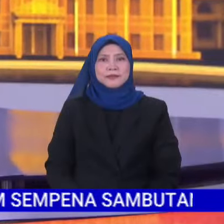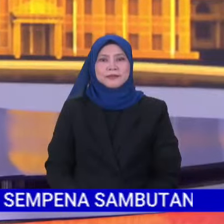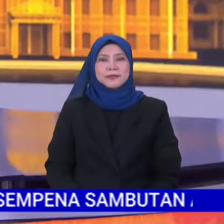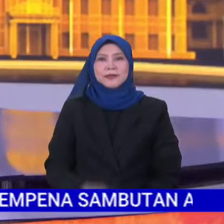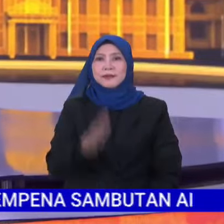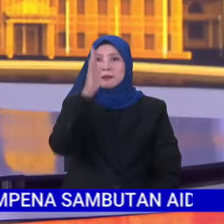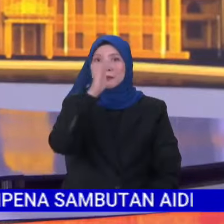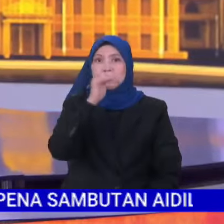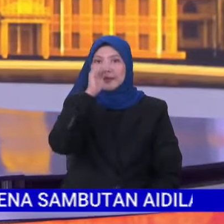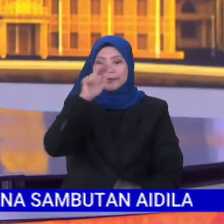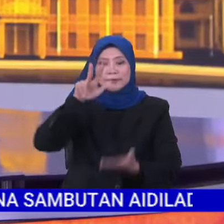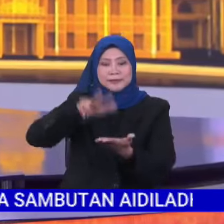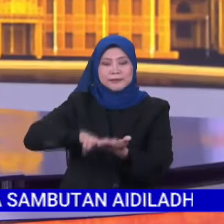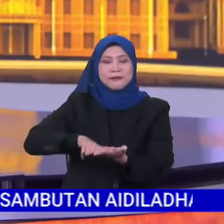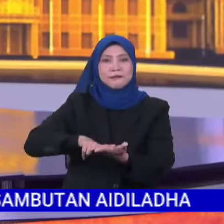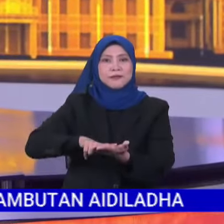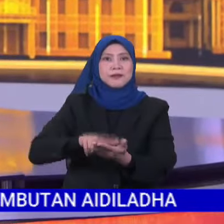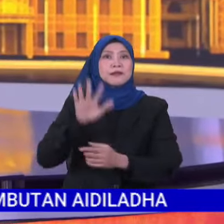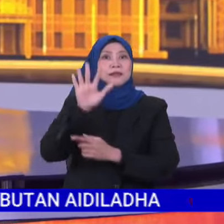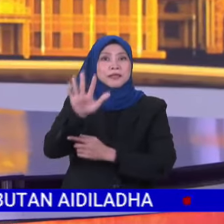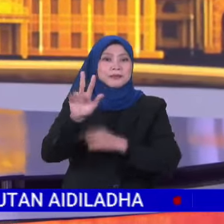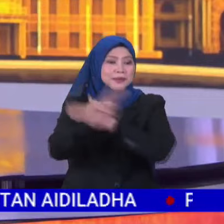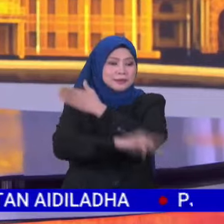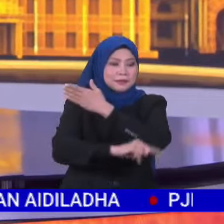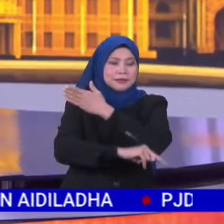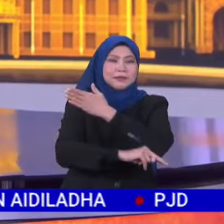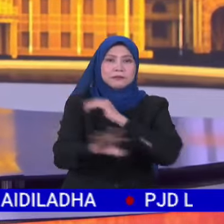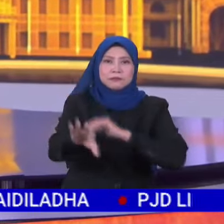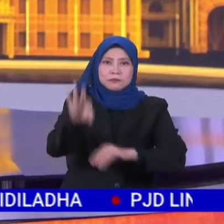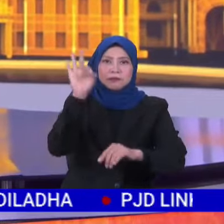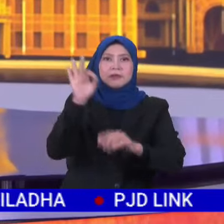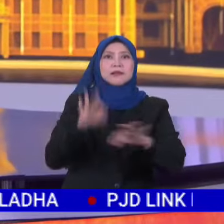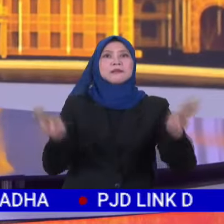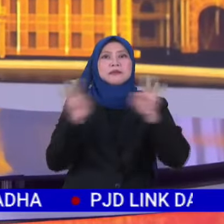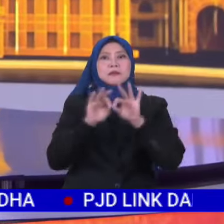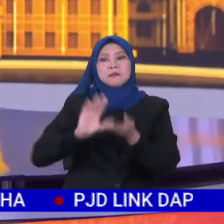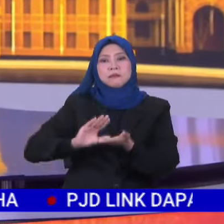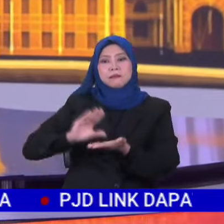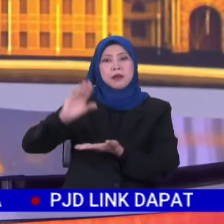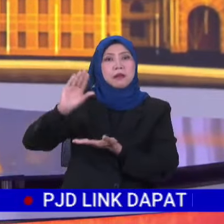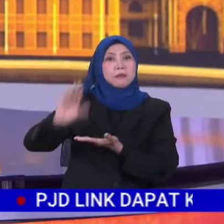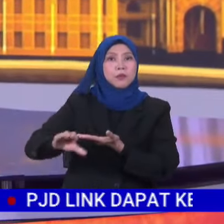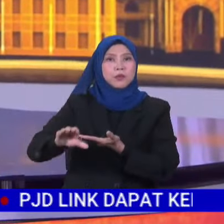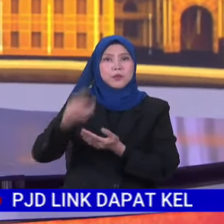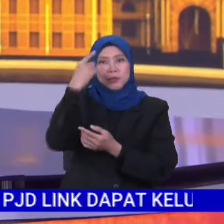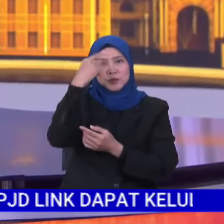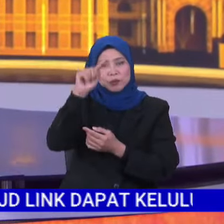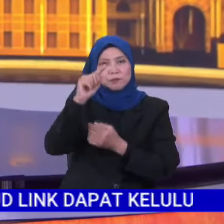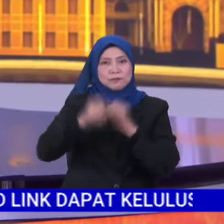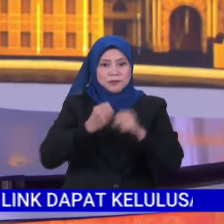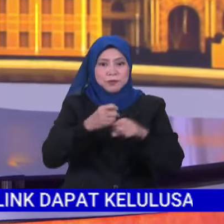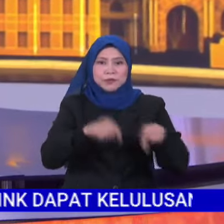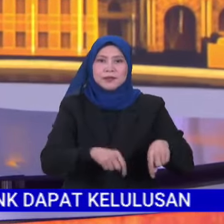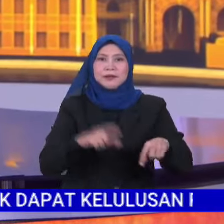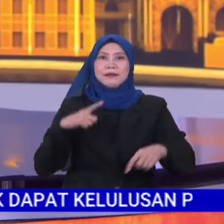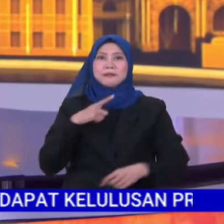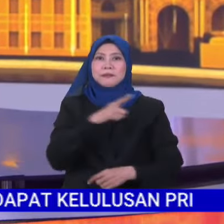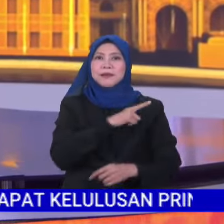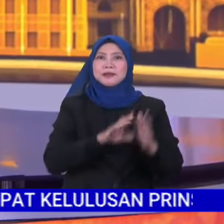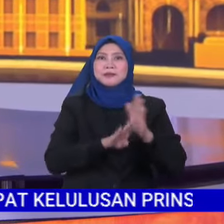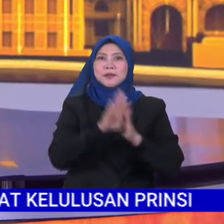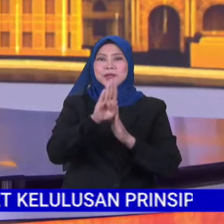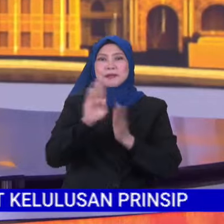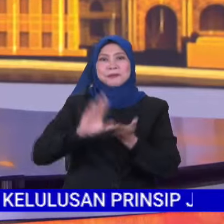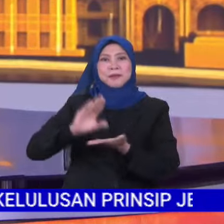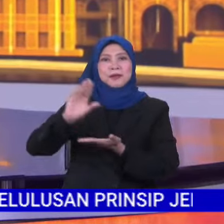Melaka diisi Rao sebagai antara 5 negeri yang menjadi pilihan utama pelapor untuk suku pertama tahun ini oleh lembaga pembangunan